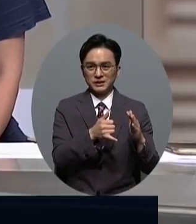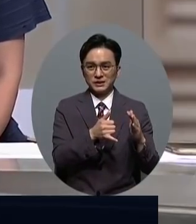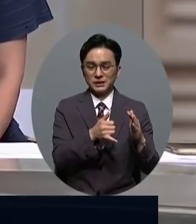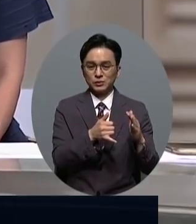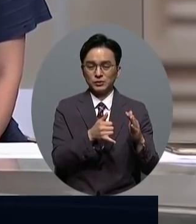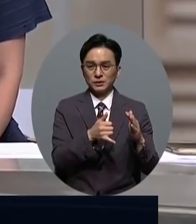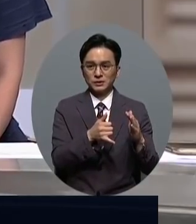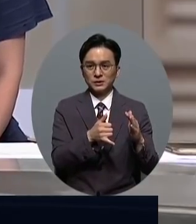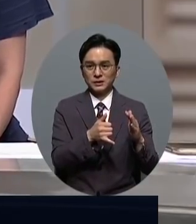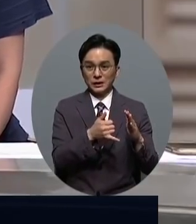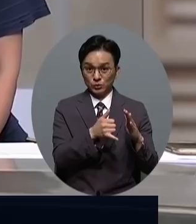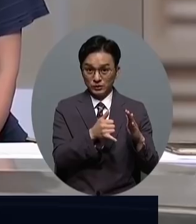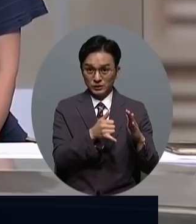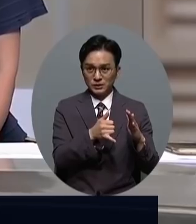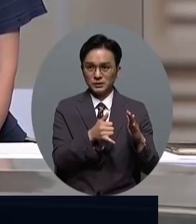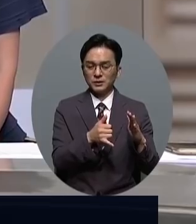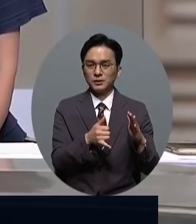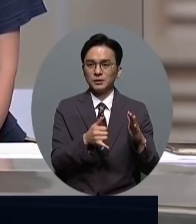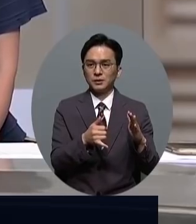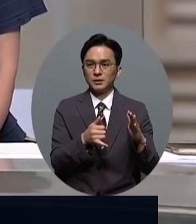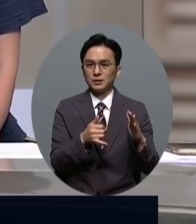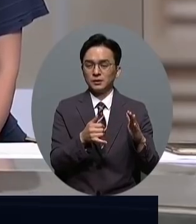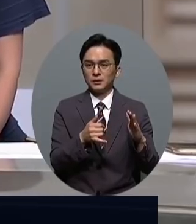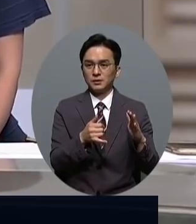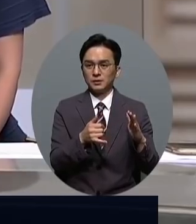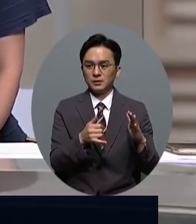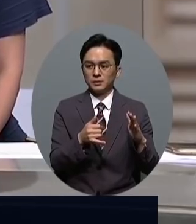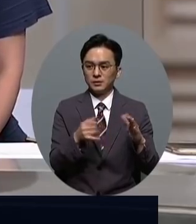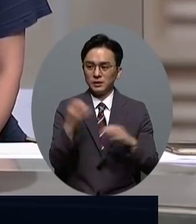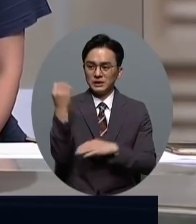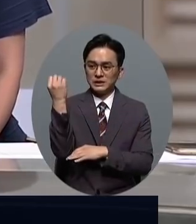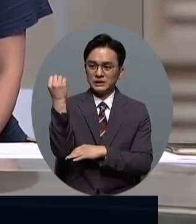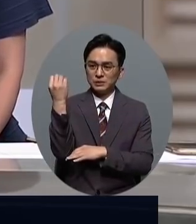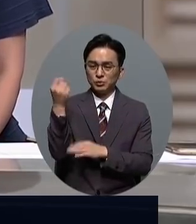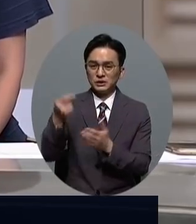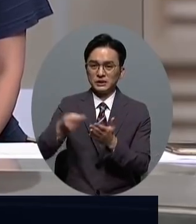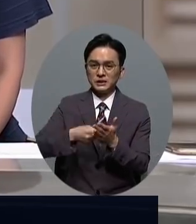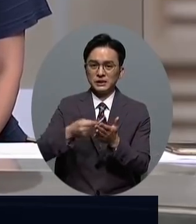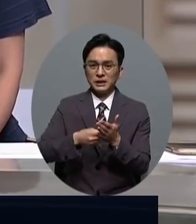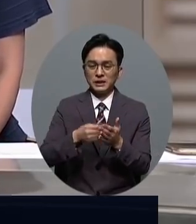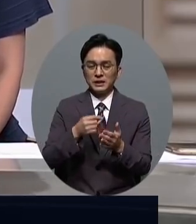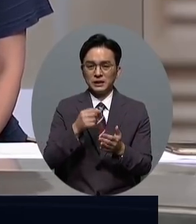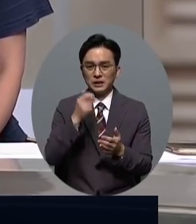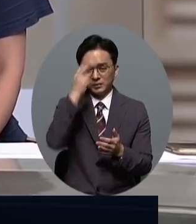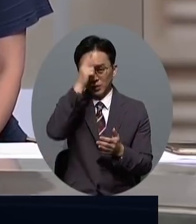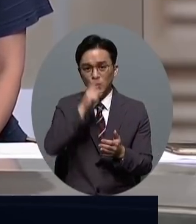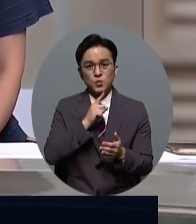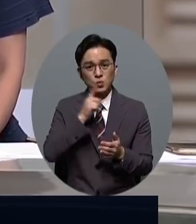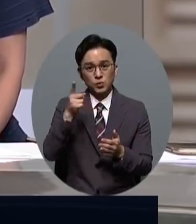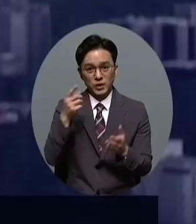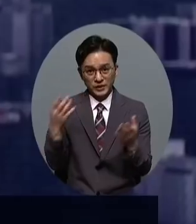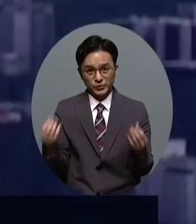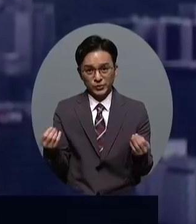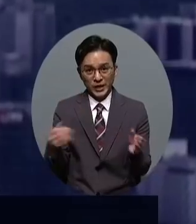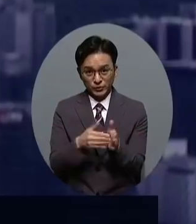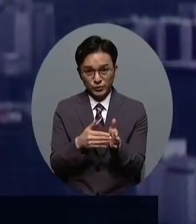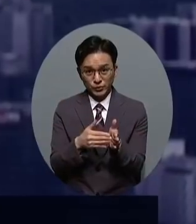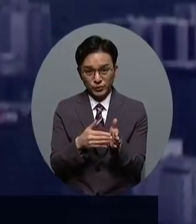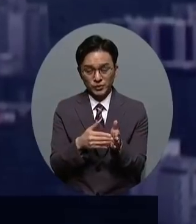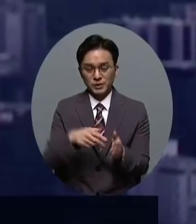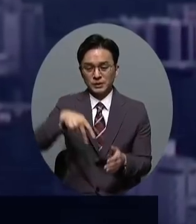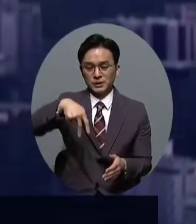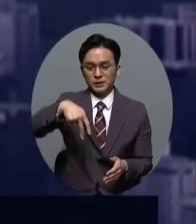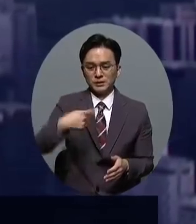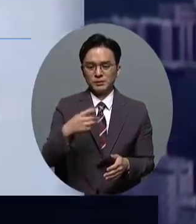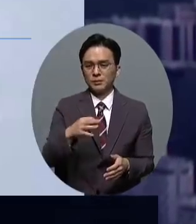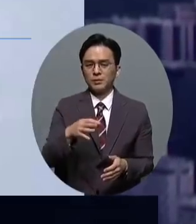진보 성향이 네. 강한 일간지 기자 역시 또 고소를 한 겁니까? 할 계획인 겁니까? 이 부분은 아직 정확하게 드러나지는 않았는데 네. 이